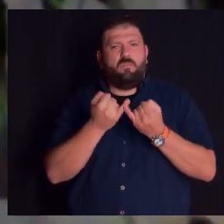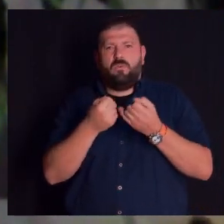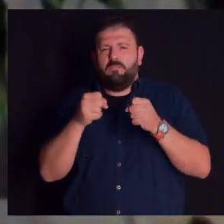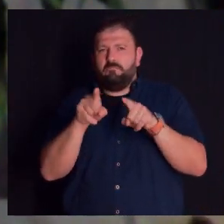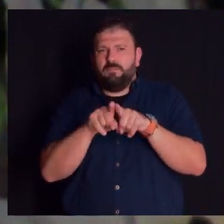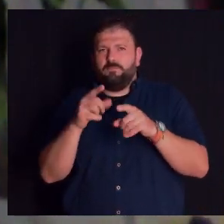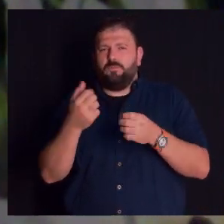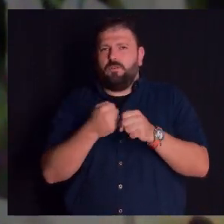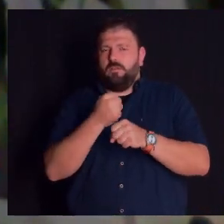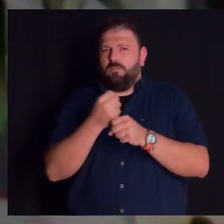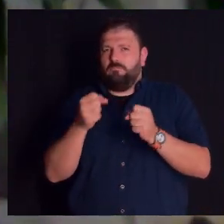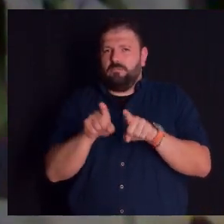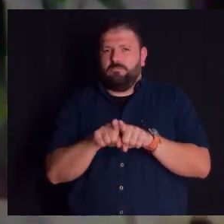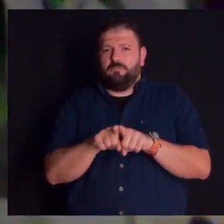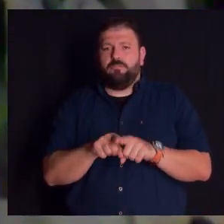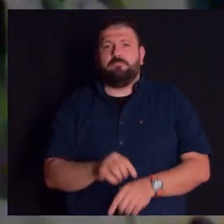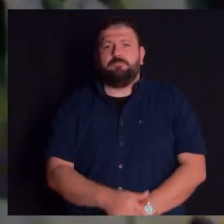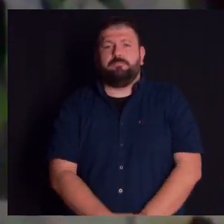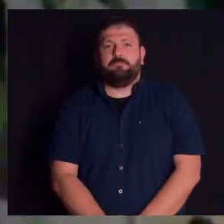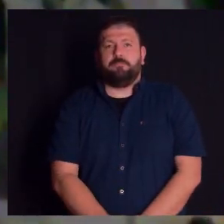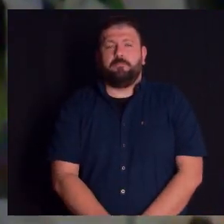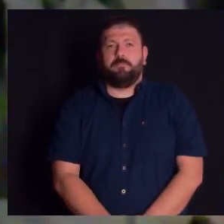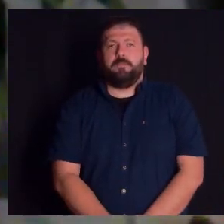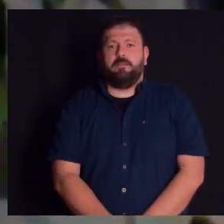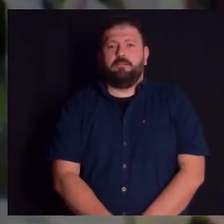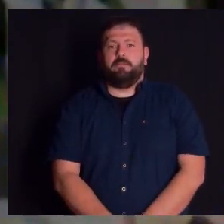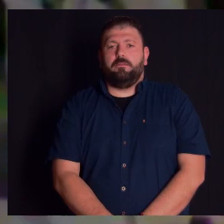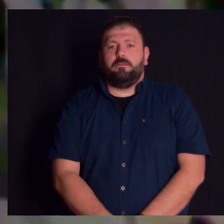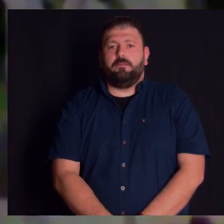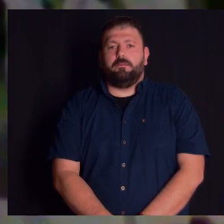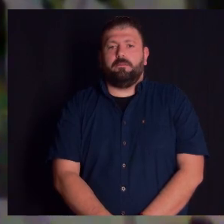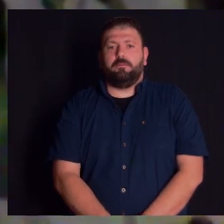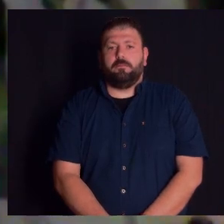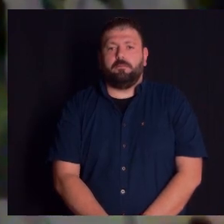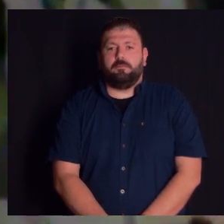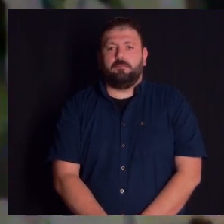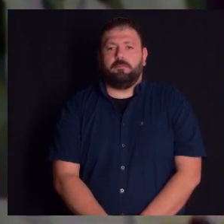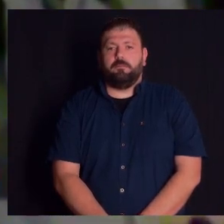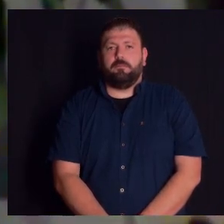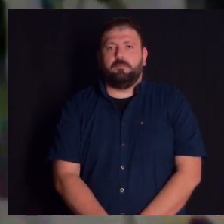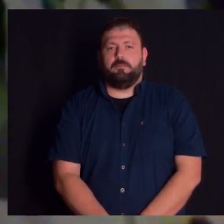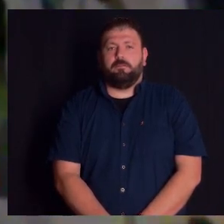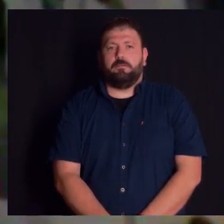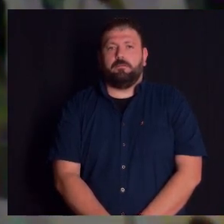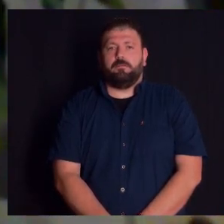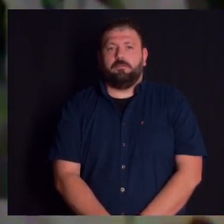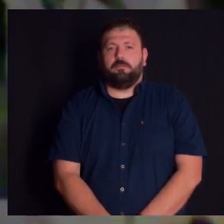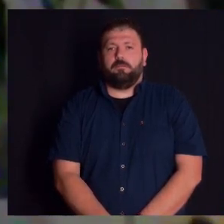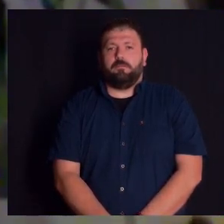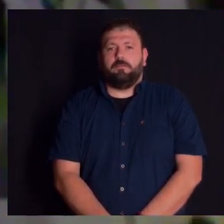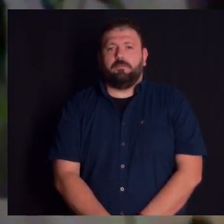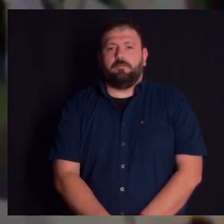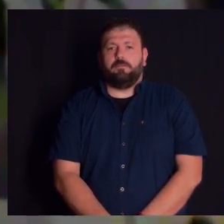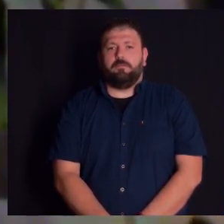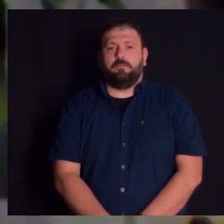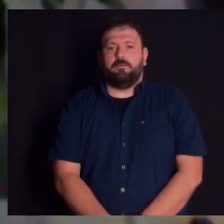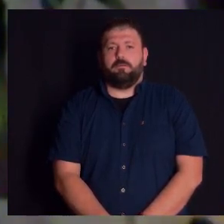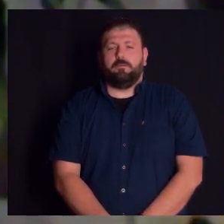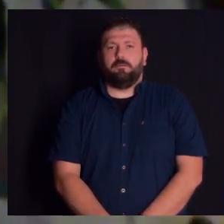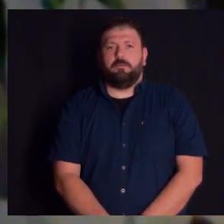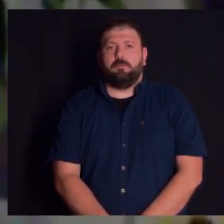they И во start второй working линии in the есть same два period. серебряных суприма, и я хотела бы всем этим лидерам передать большой-большой